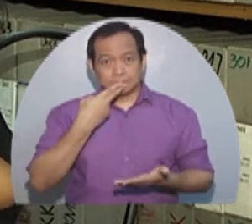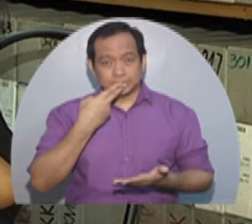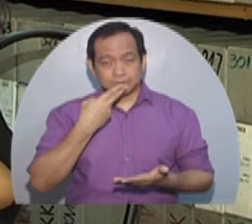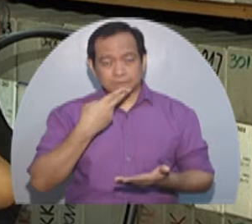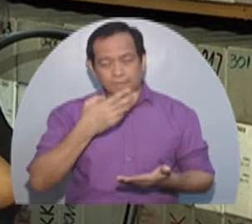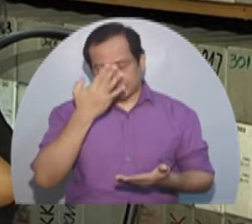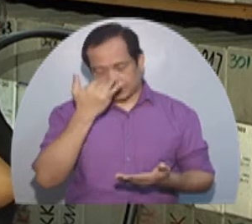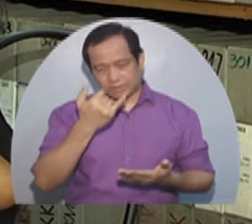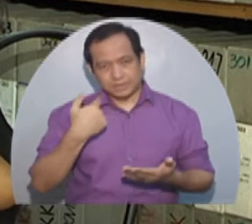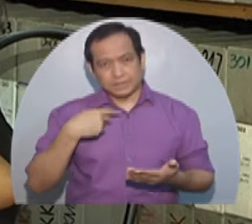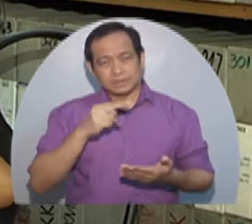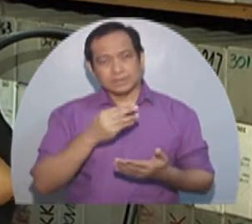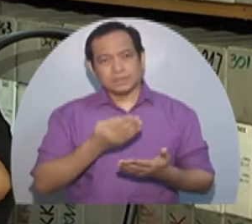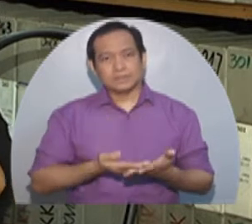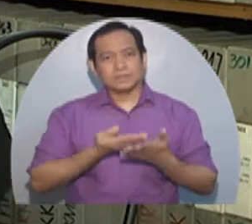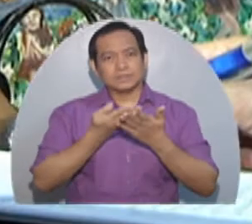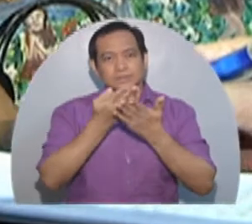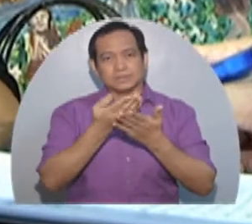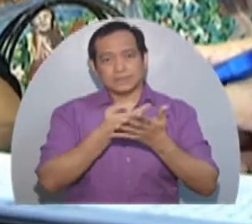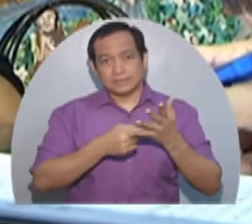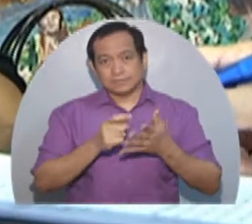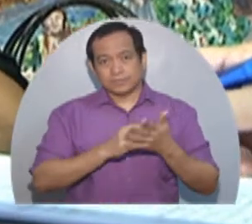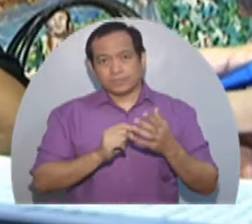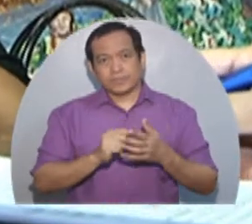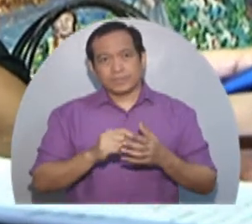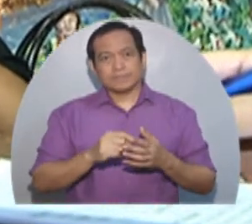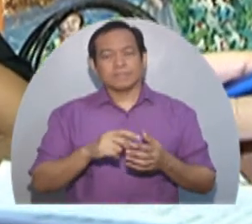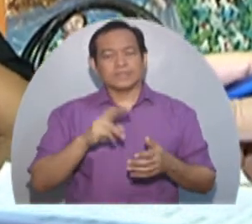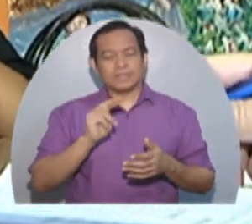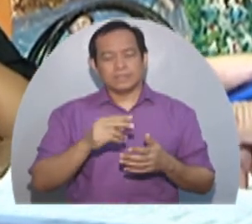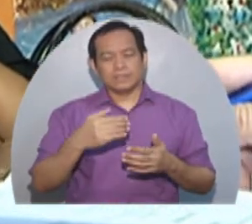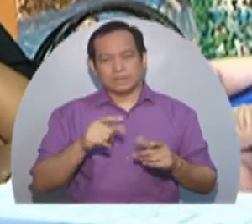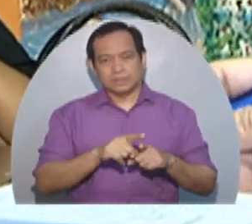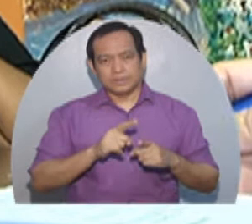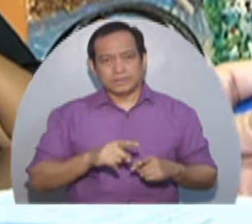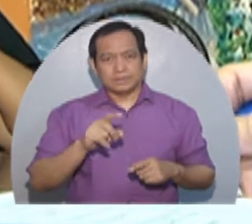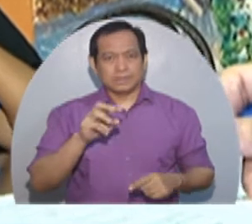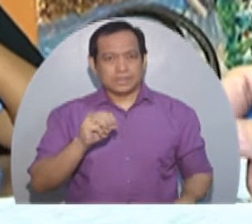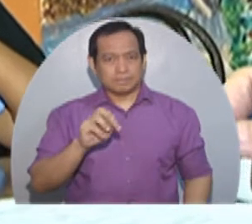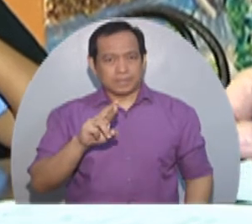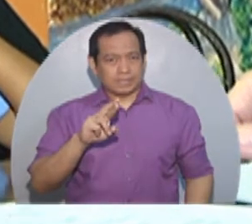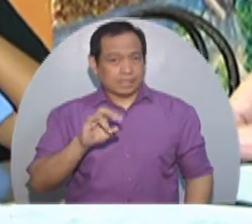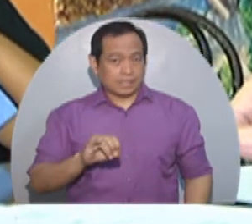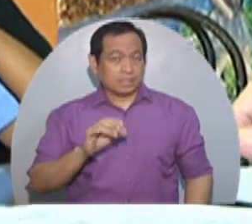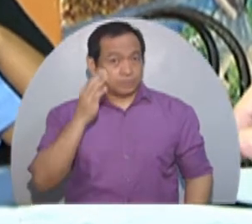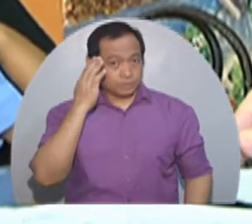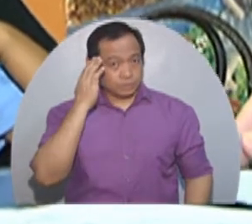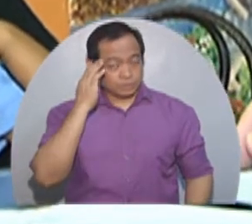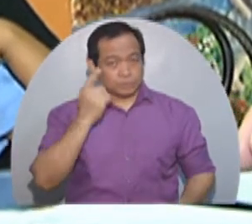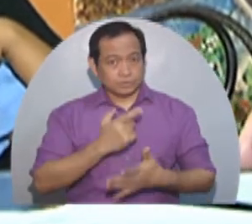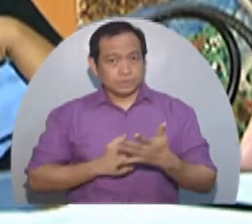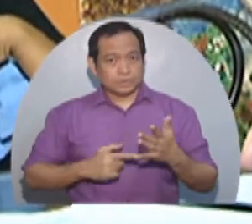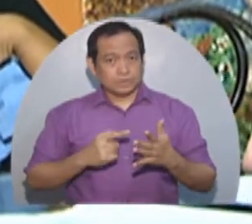kutsara. Kaya po kailangan po susubuan. Kailangan ma-MRI din si Rihanna Jane para